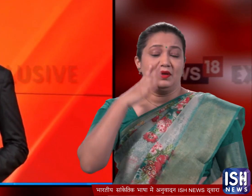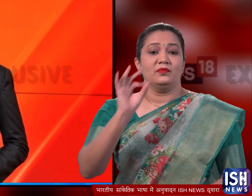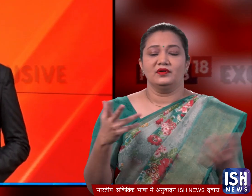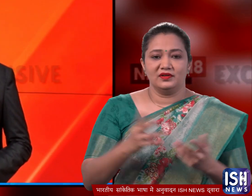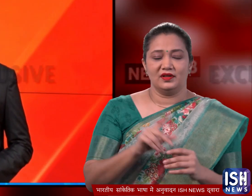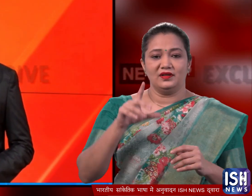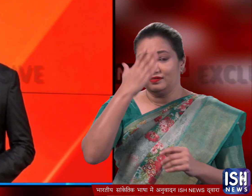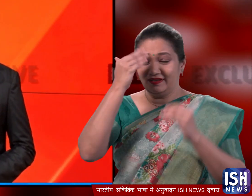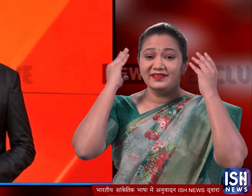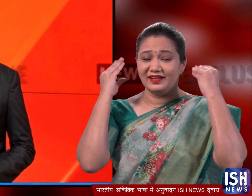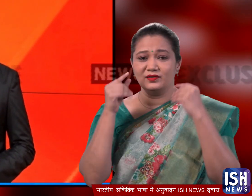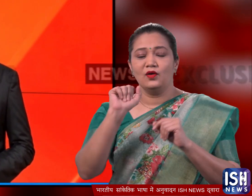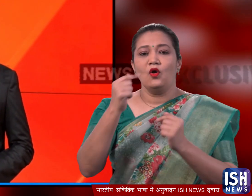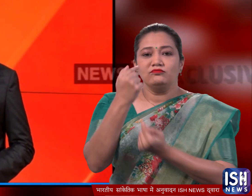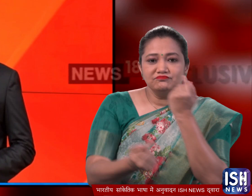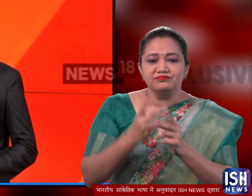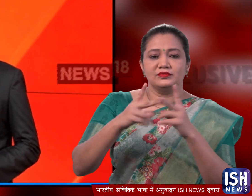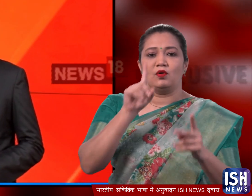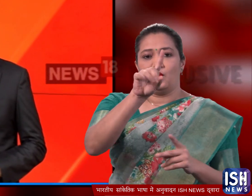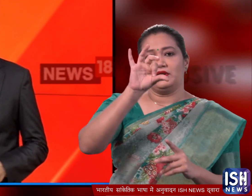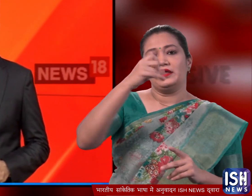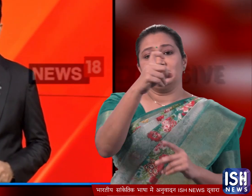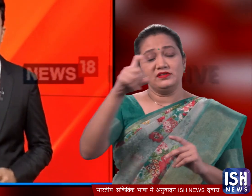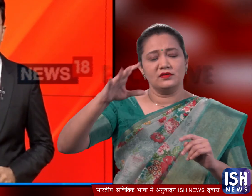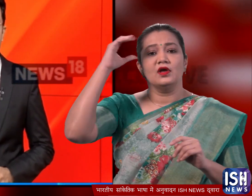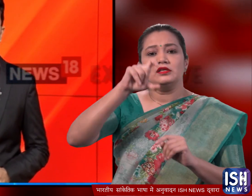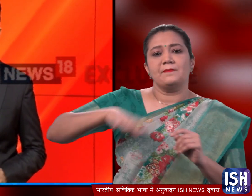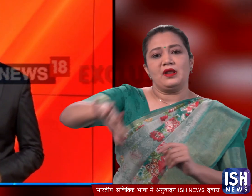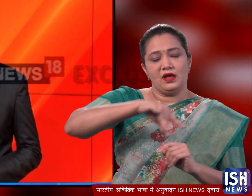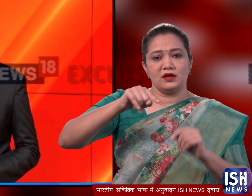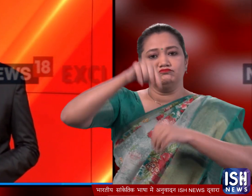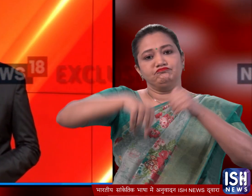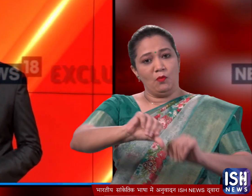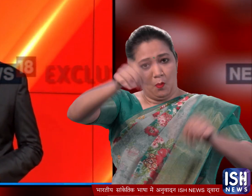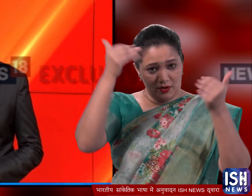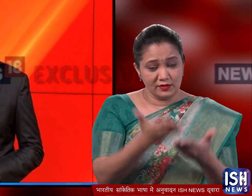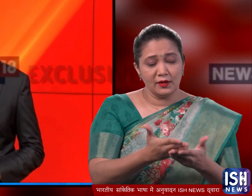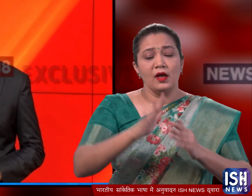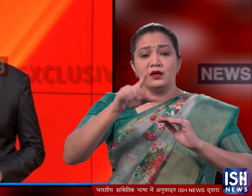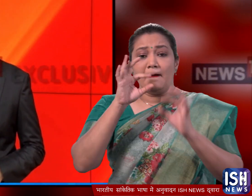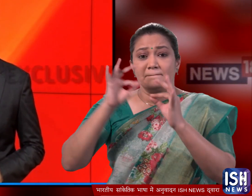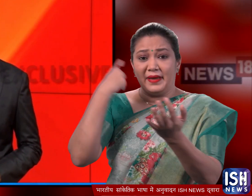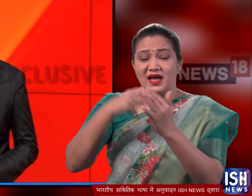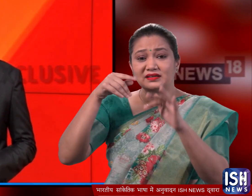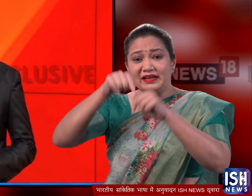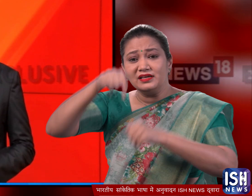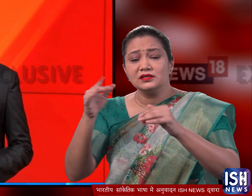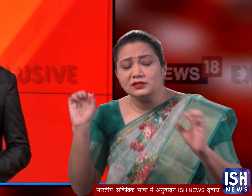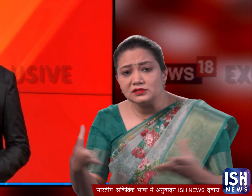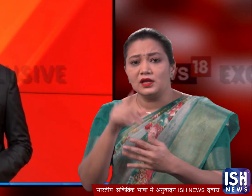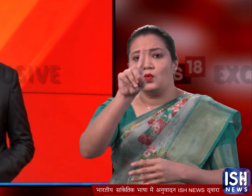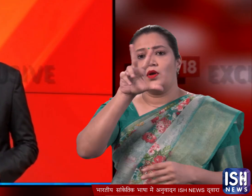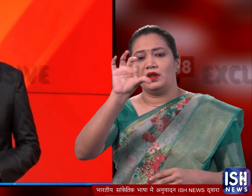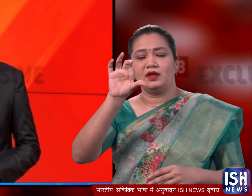सौभाग्य की बात है कि लालू यादव ने चुनावी राजनीति की शुरुआत 1977 में छपरा सीट से लोकसभा चुनाव जीतकर की थी, लेकिन बिहार की राजनीति में उनकी